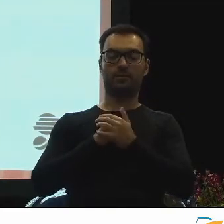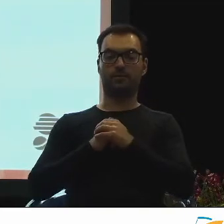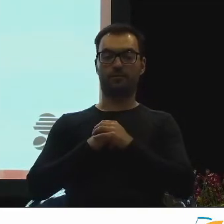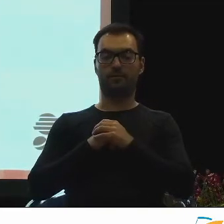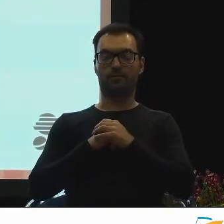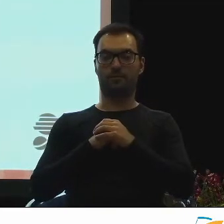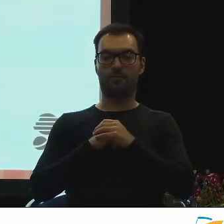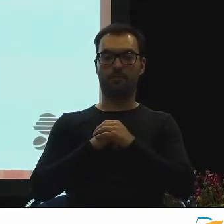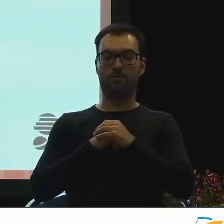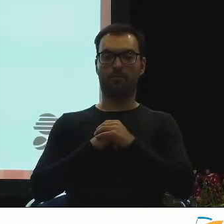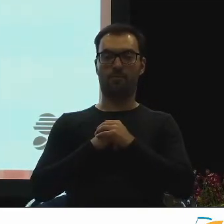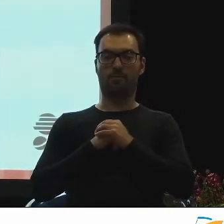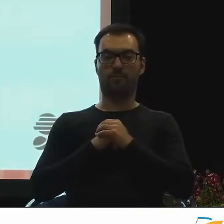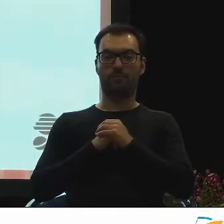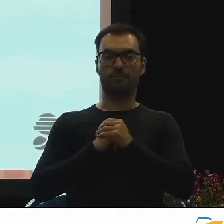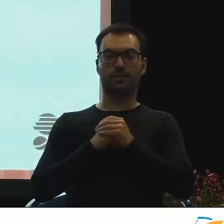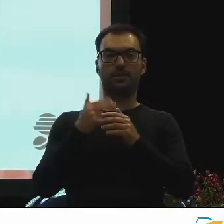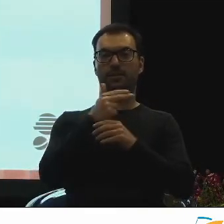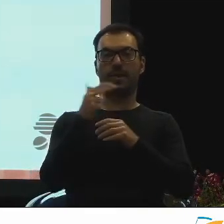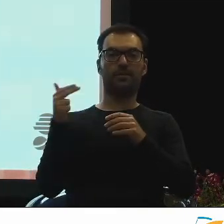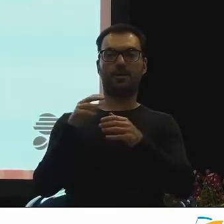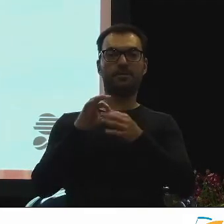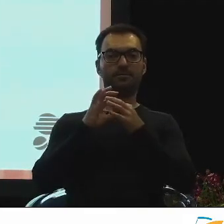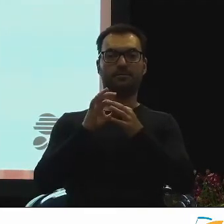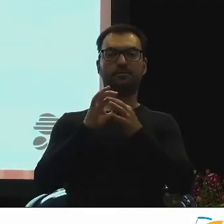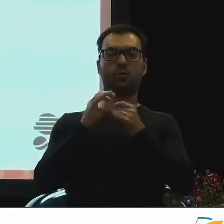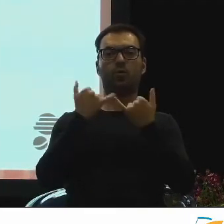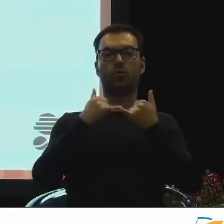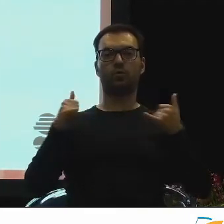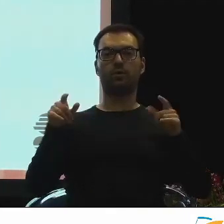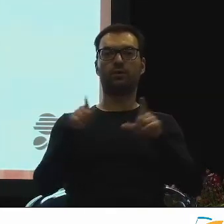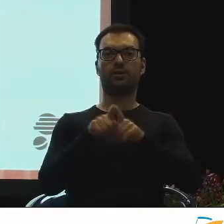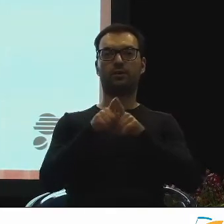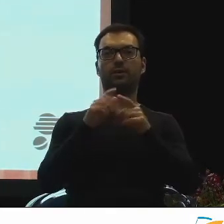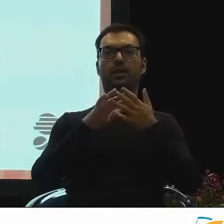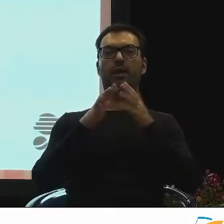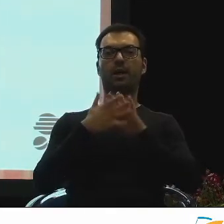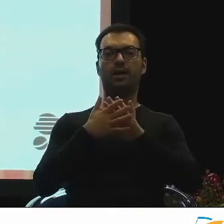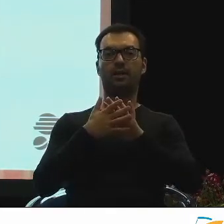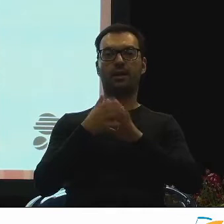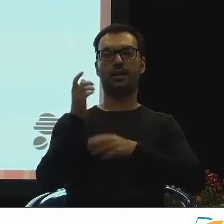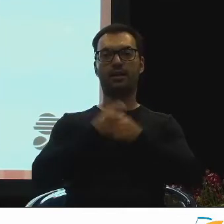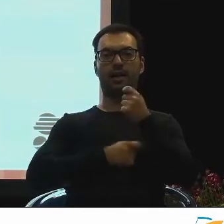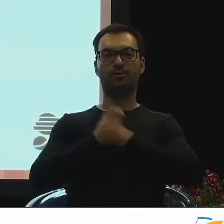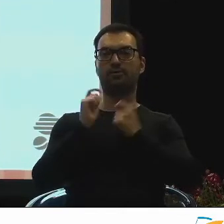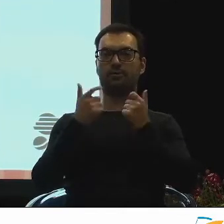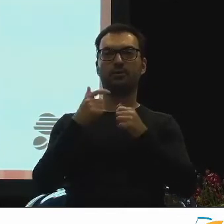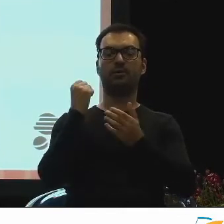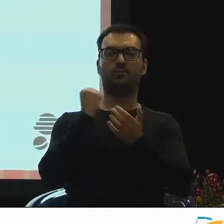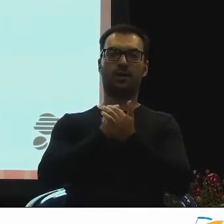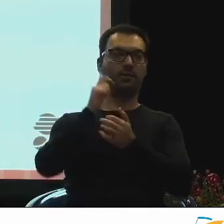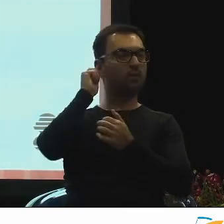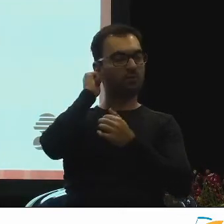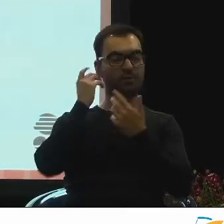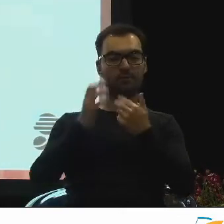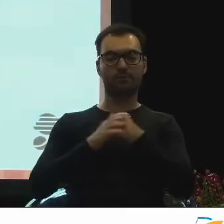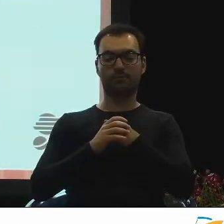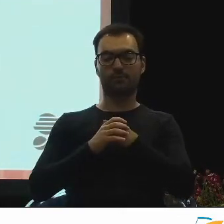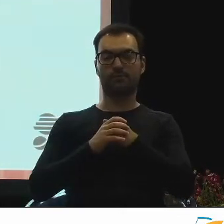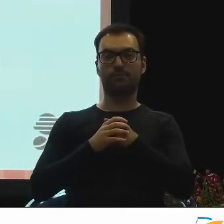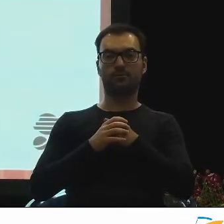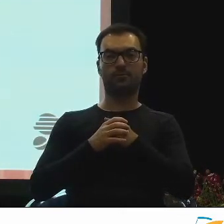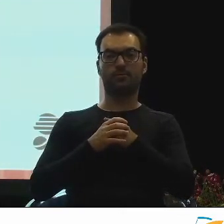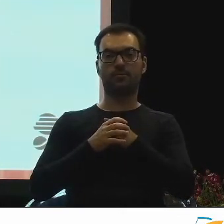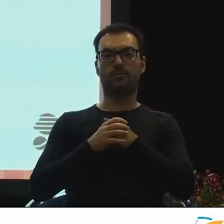prawa. Takim tematem, który ściśle się wiąże z różnorodnością, ale także z rynkiem giełdowym, to jest temat praw kobiet. No